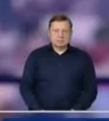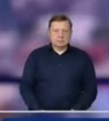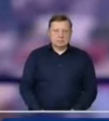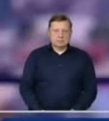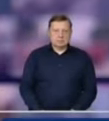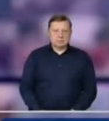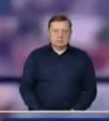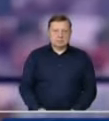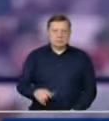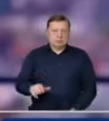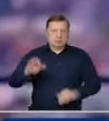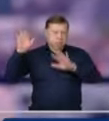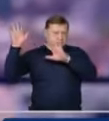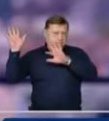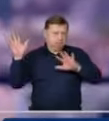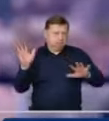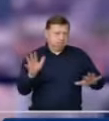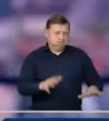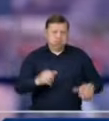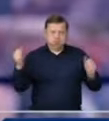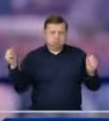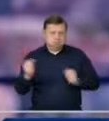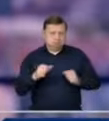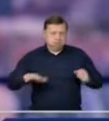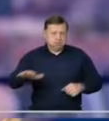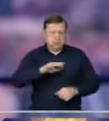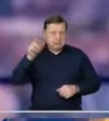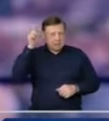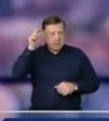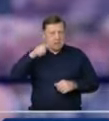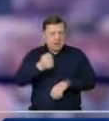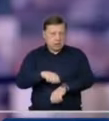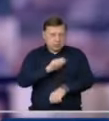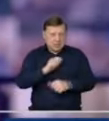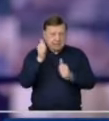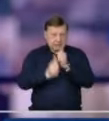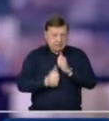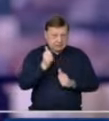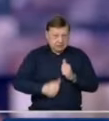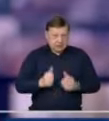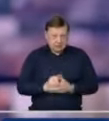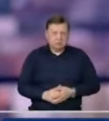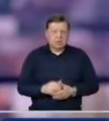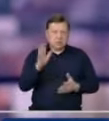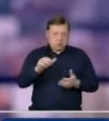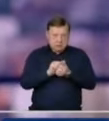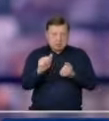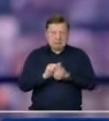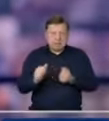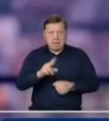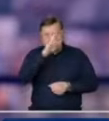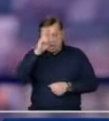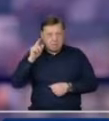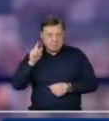Wyjątkowo brutalna burza śnieżna Filomena, jaka paraliżowała życie mieszkańców centralnej Hiszpanii w styczniu, pozostawiła po sobie wiele zniszczeń. W Madrycie powaliła